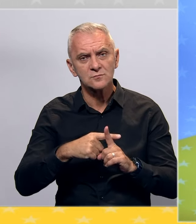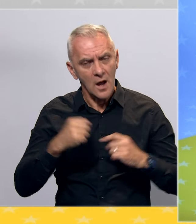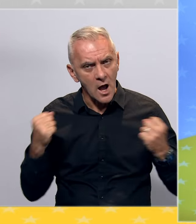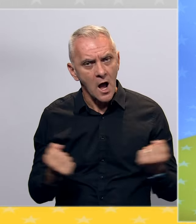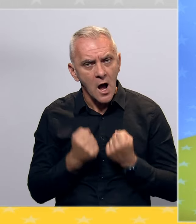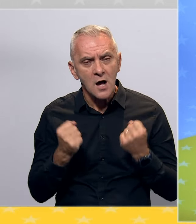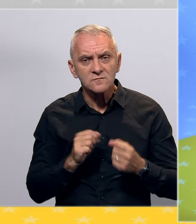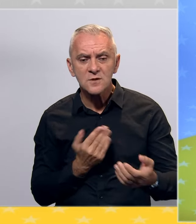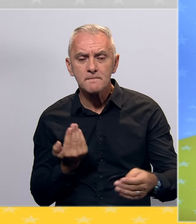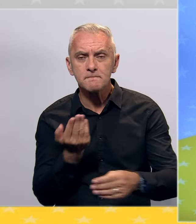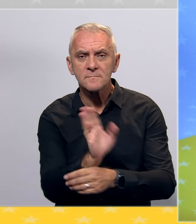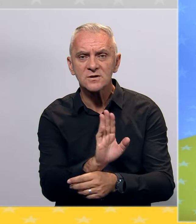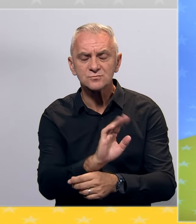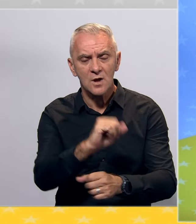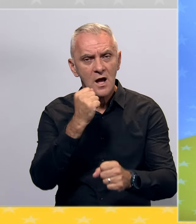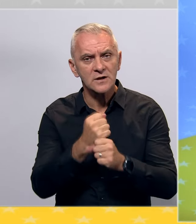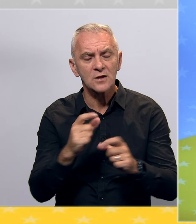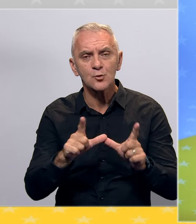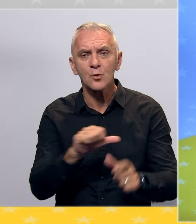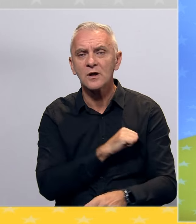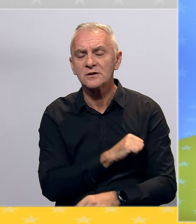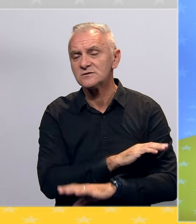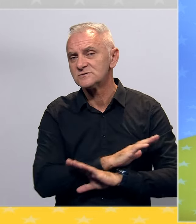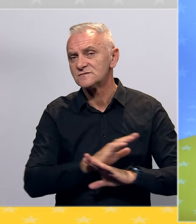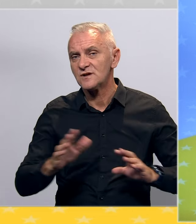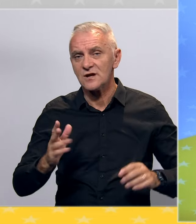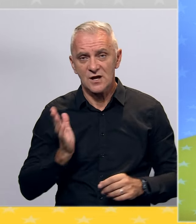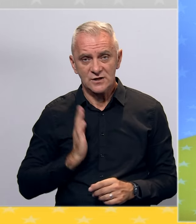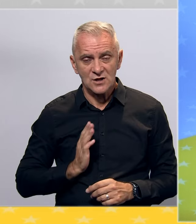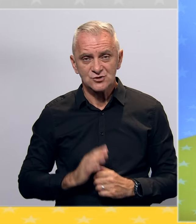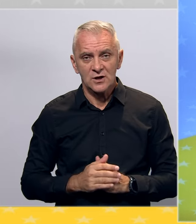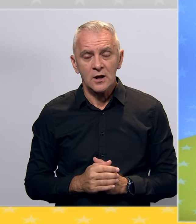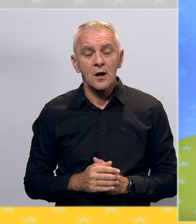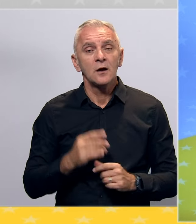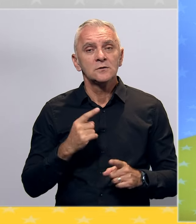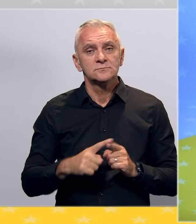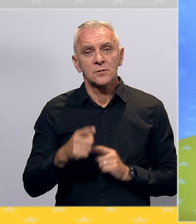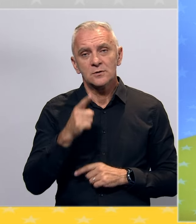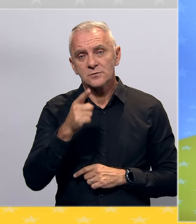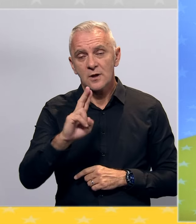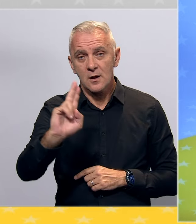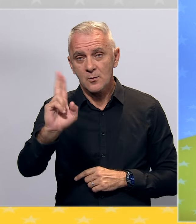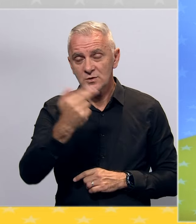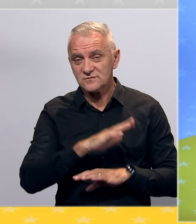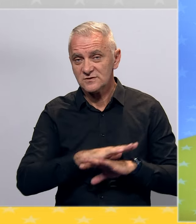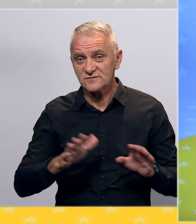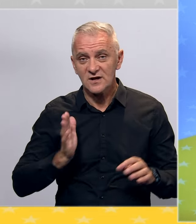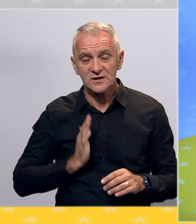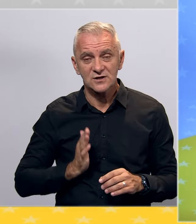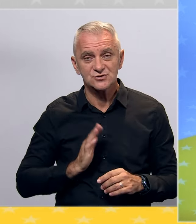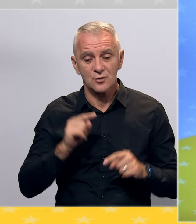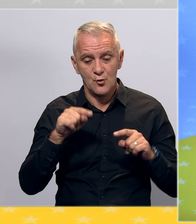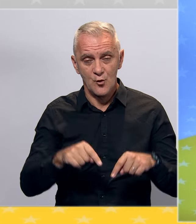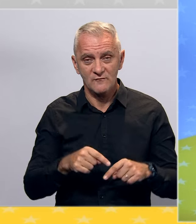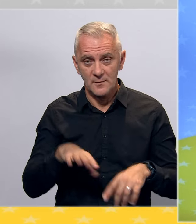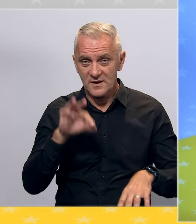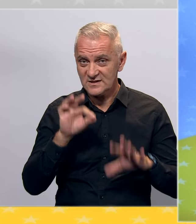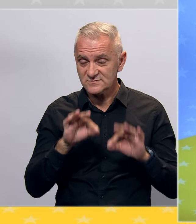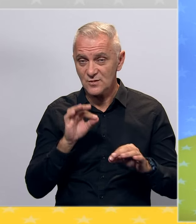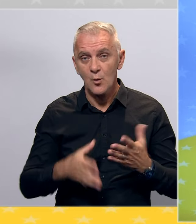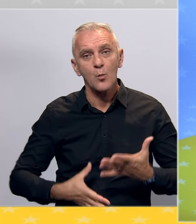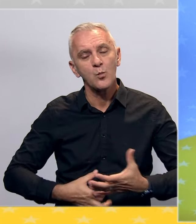pristupom raditi u interesu svih građana u sredinama u kojima djeluju. Zbog toga pozivamo sve građane da na ovim lokalnim